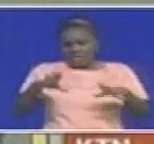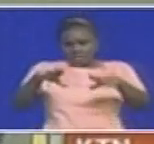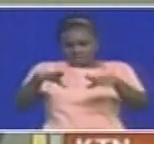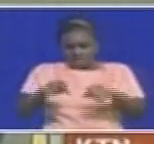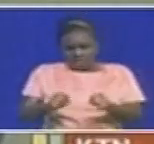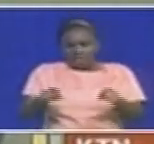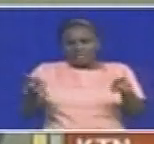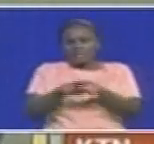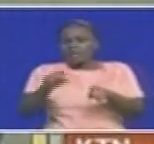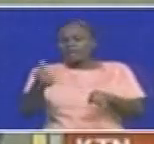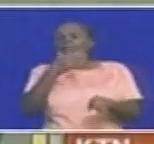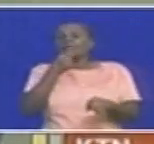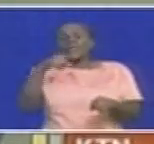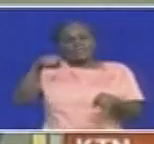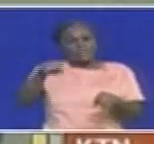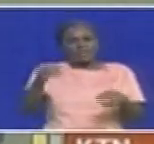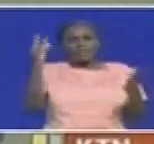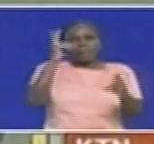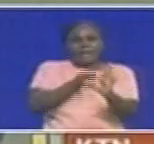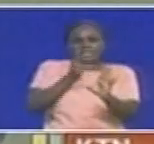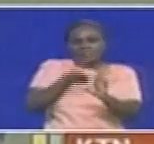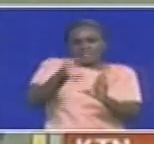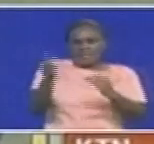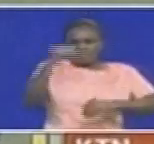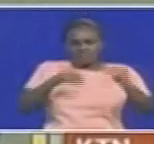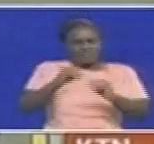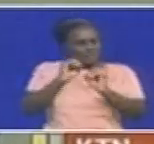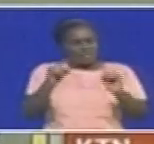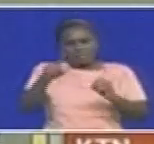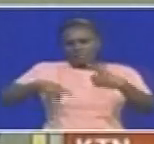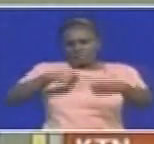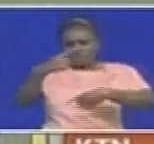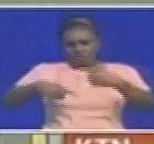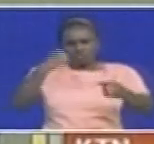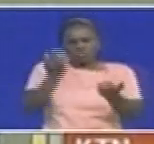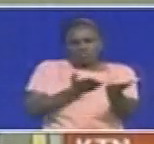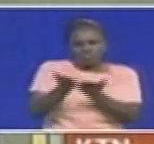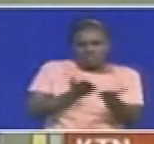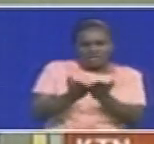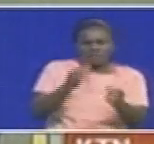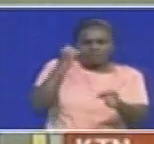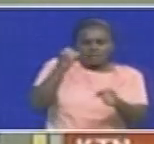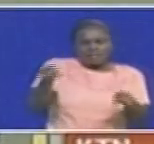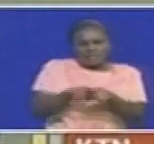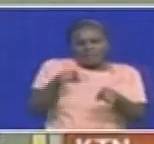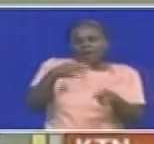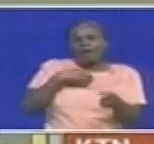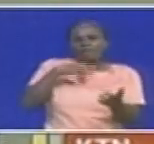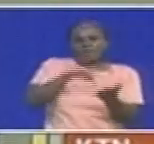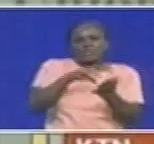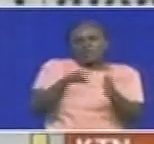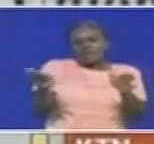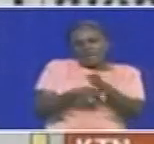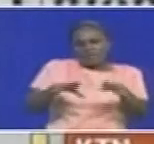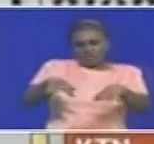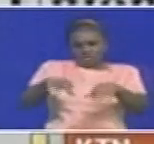hazina Gabriel Ouko hawatashiriki, kwani bado wataendelea kuhudumu. Upinzani utashuhudiwa kwenye nafasi ya naibu